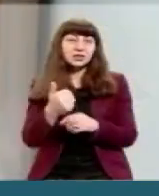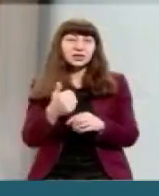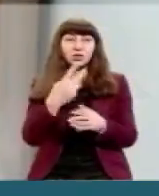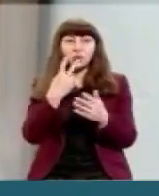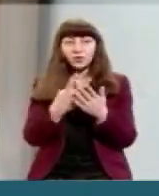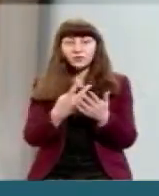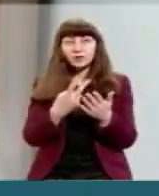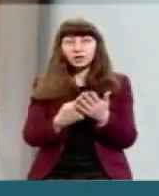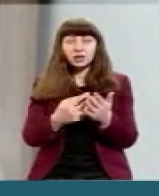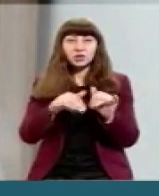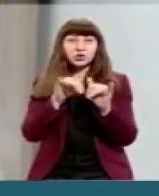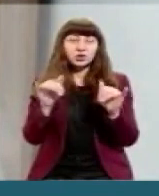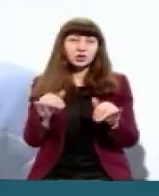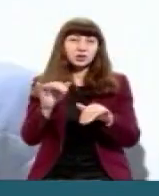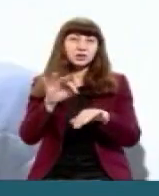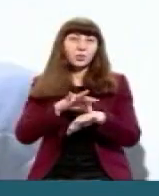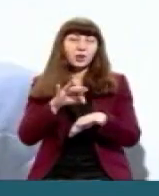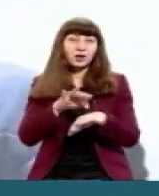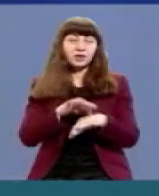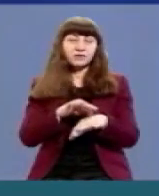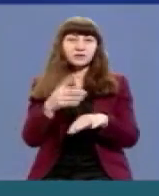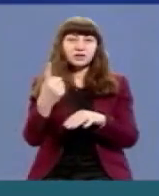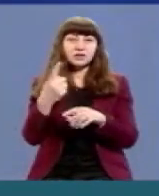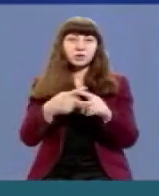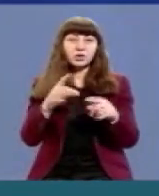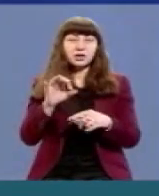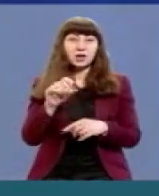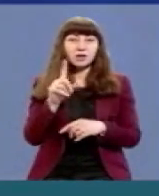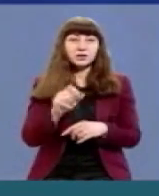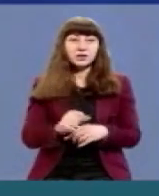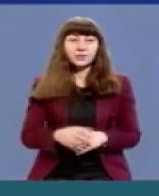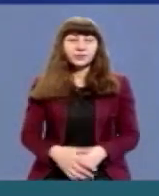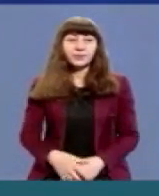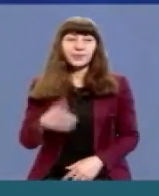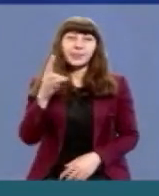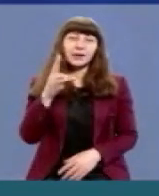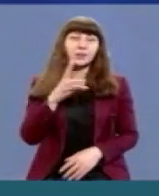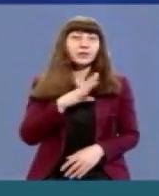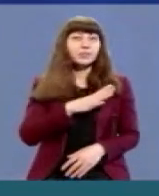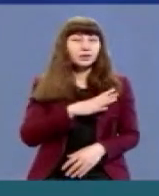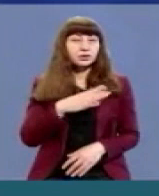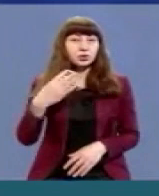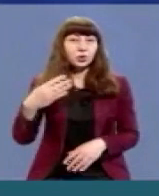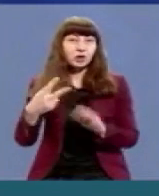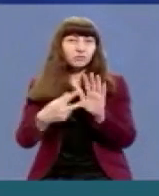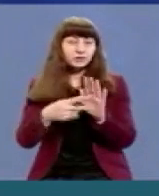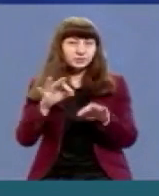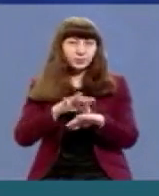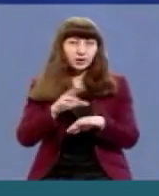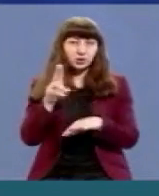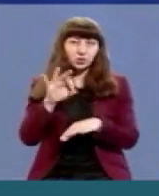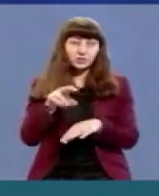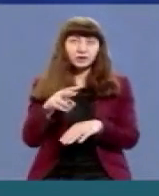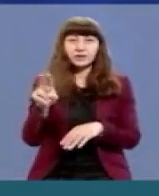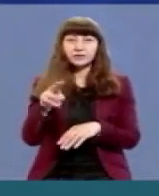наблюдается рост инфекции в 1,5 раза по сравнению с предыдущей. Если в ноябре месяце у нас было зарегистрировано 48 случаев, в